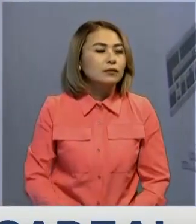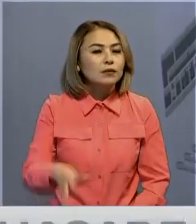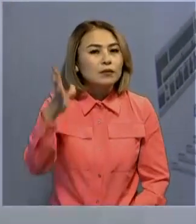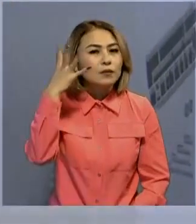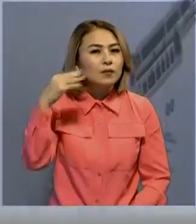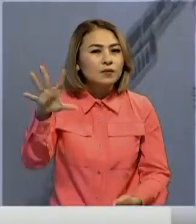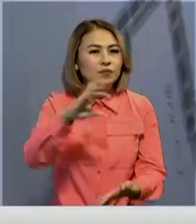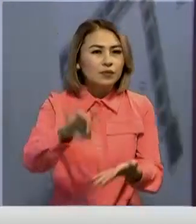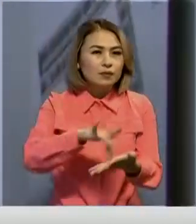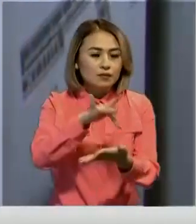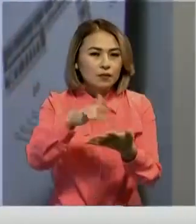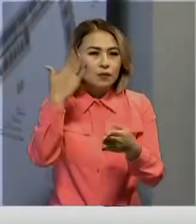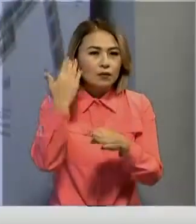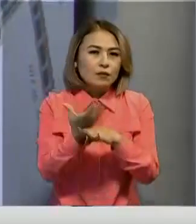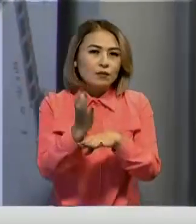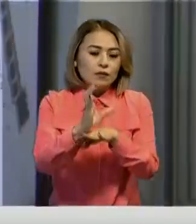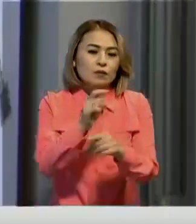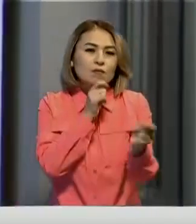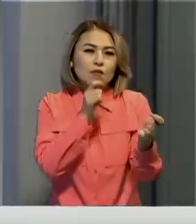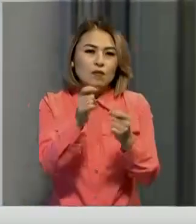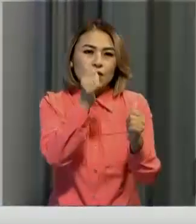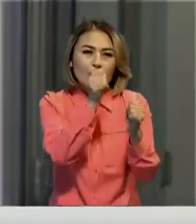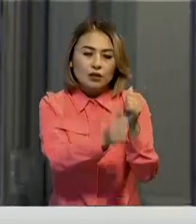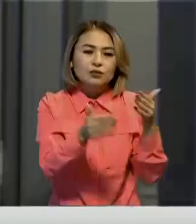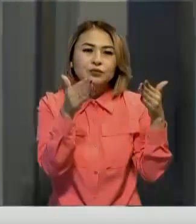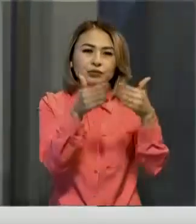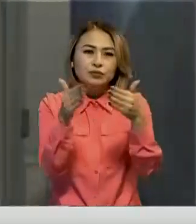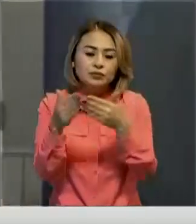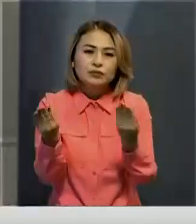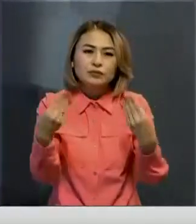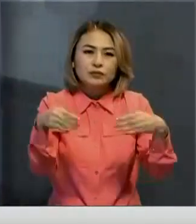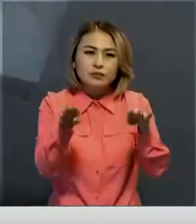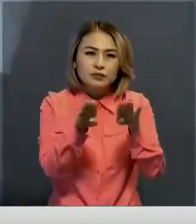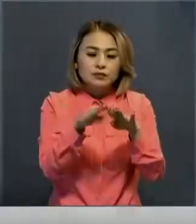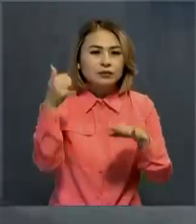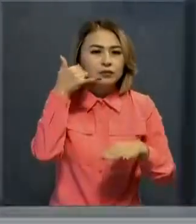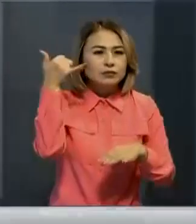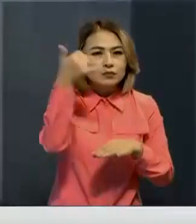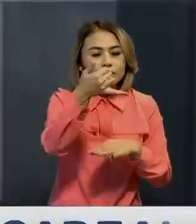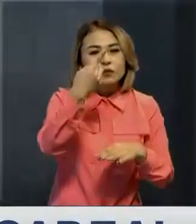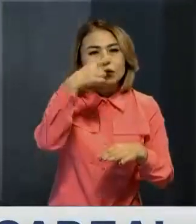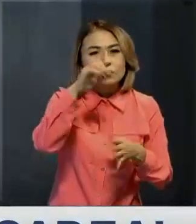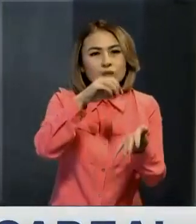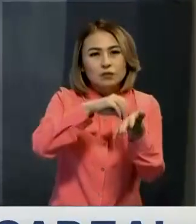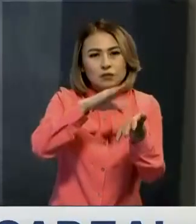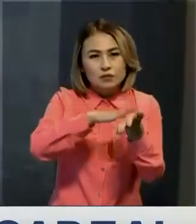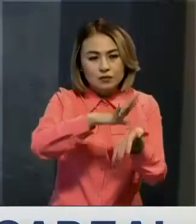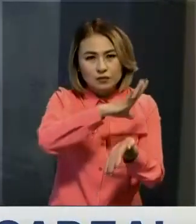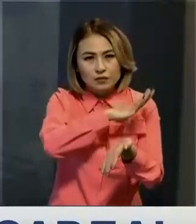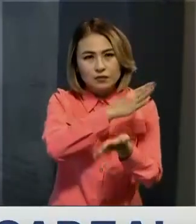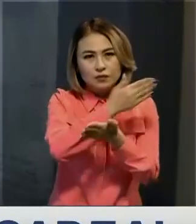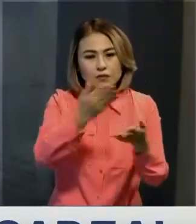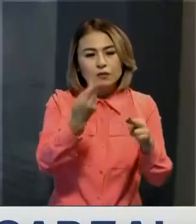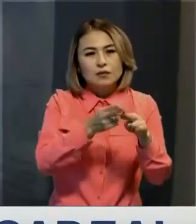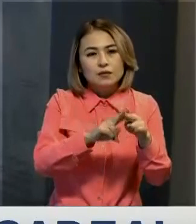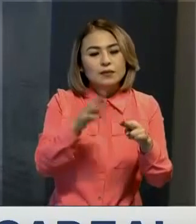мектептерінде қауіпсіздік шараларын күшейту мақсатында мектептің әр бұрышына осындай дабыл нүктелері орнатылған екен. Яғни осыны